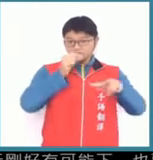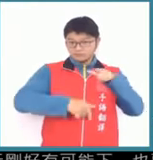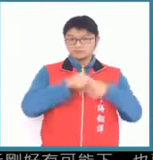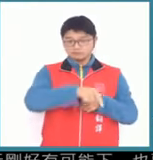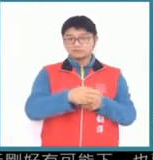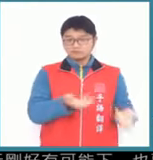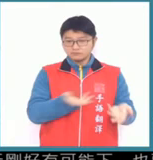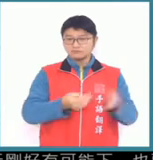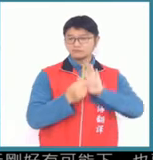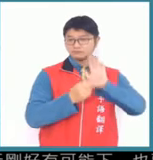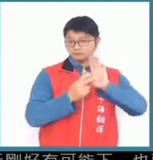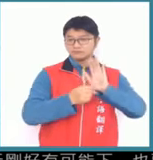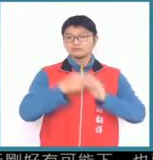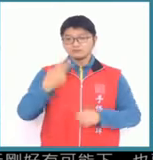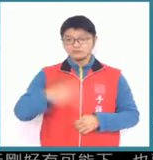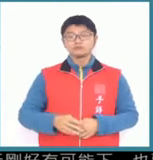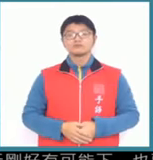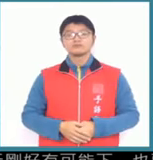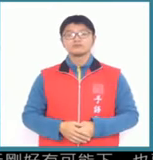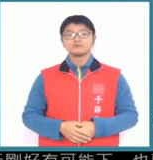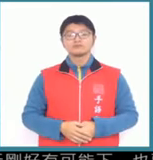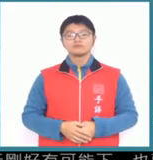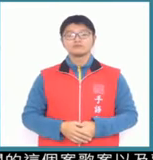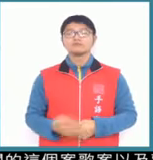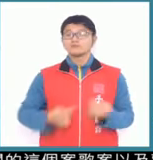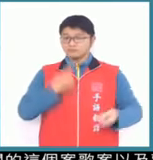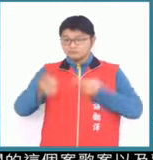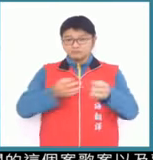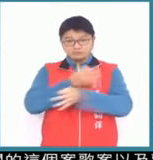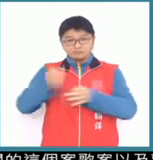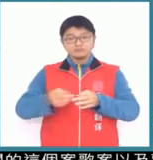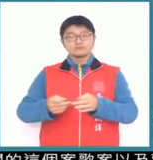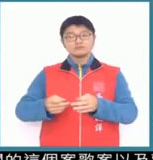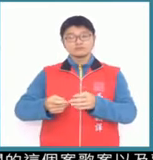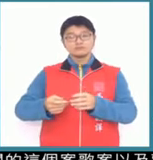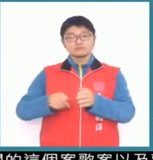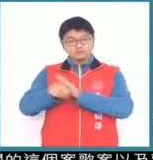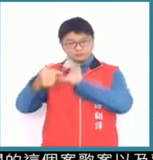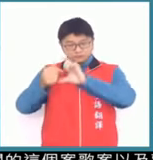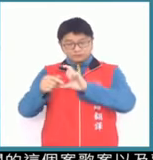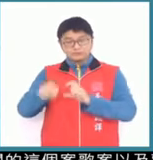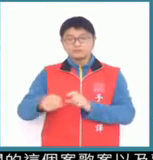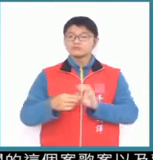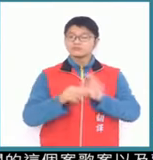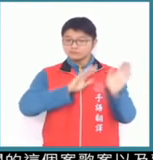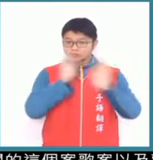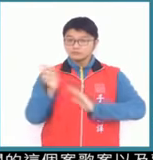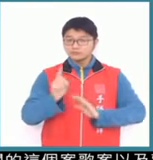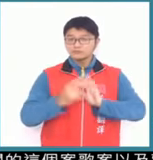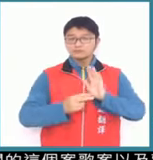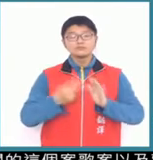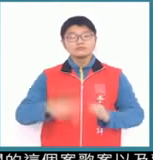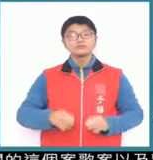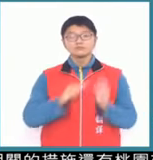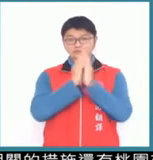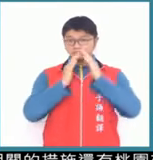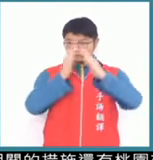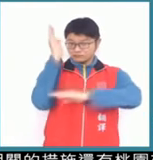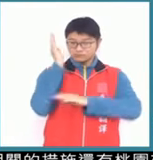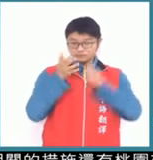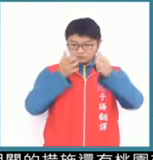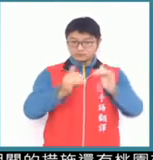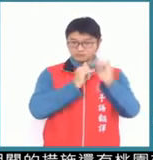个案，以及整个自贸园区的一些相关的措施，还有桃园市政府将在社区做防堵的一些相